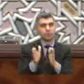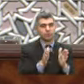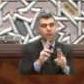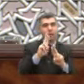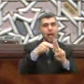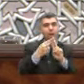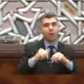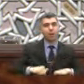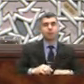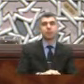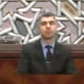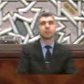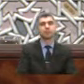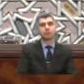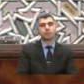تفضلوا.